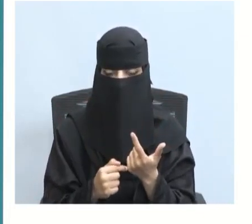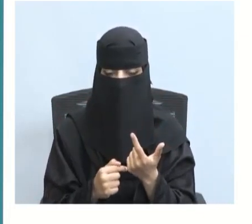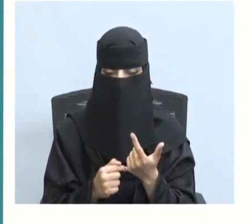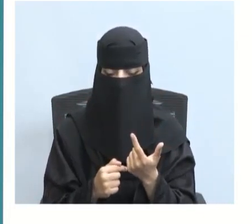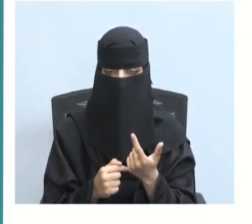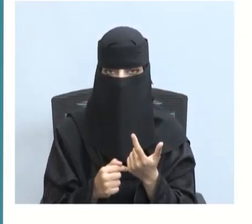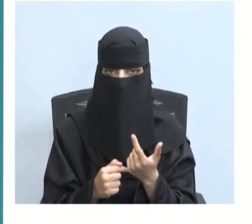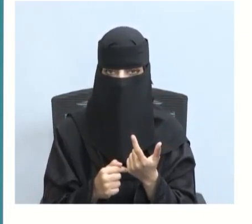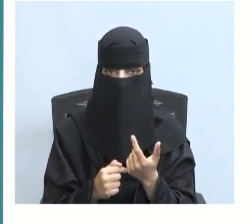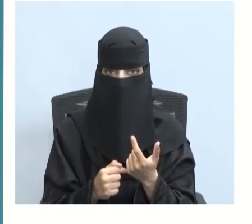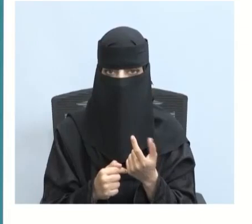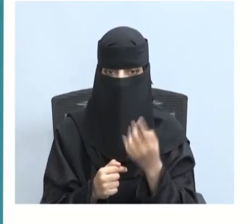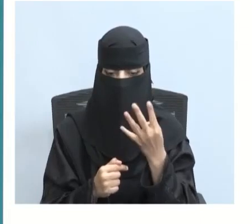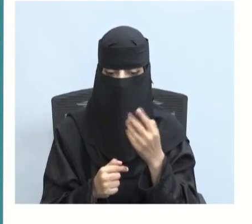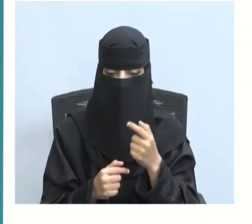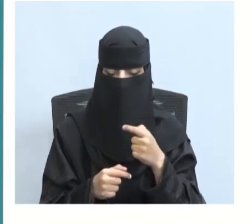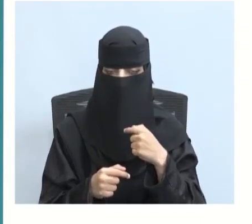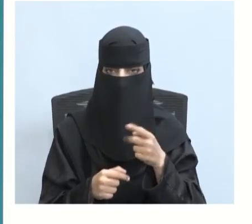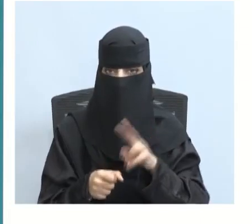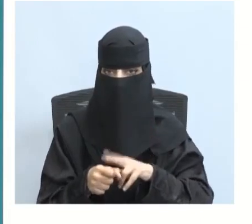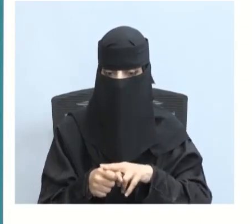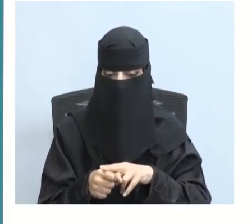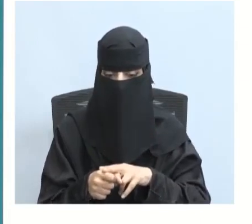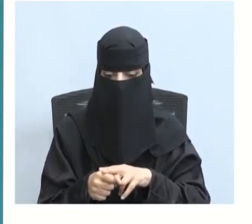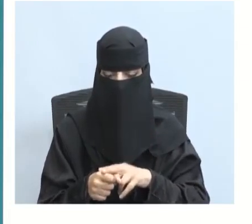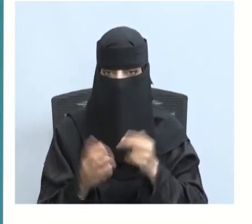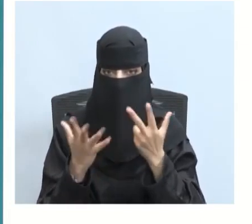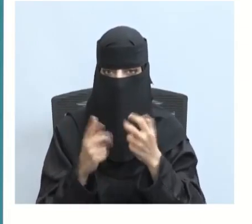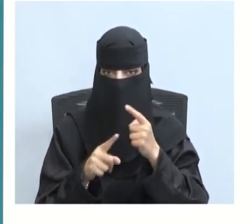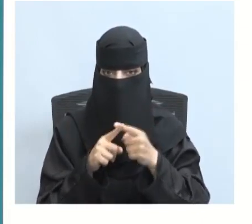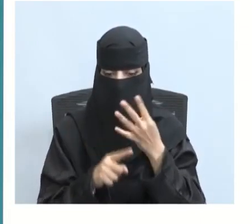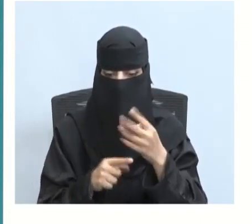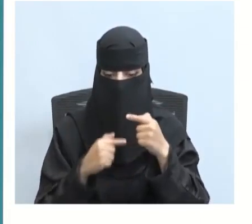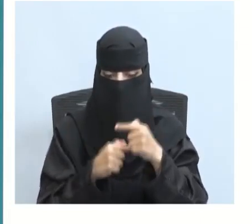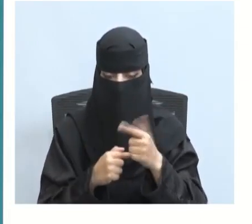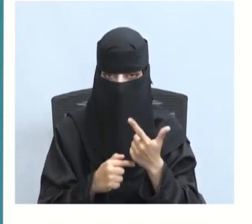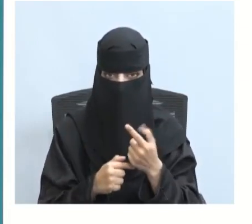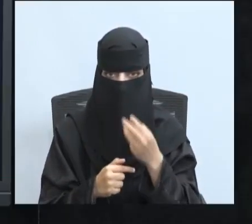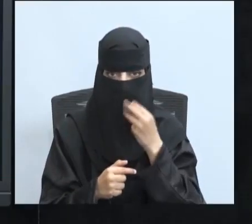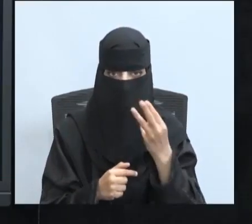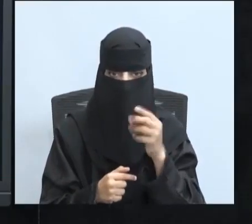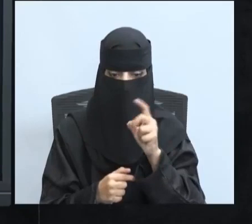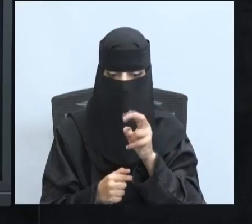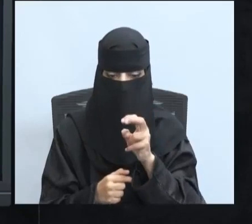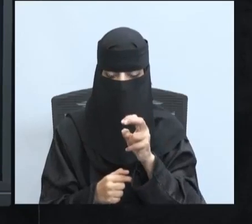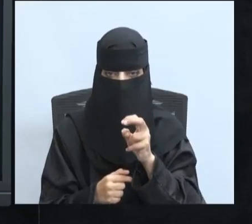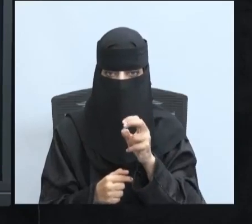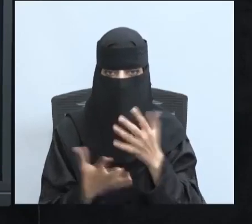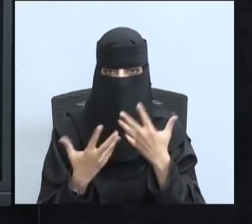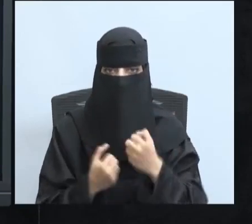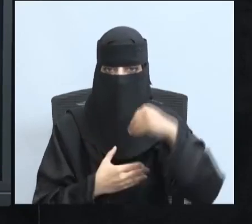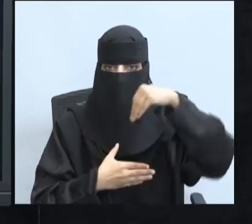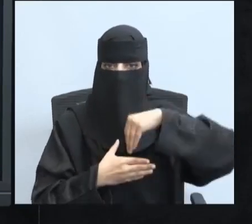الواحد في الساعه عه اذا اربع مرات 80 ض 4 يصبح لدينا 320